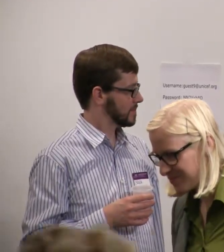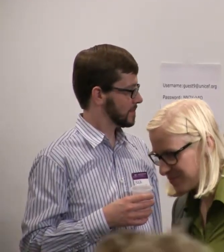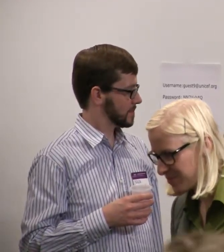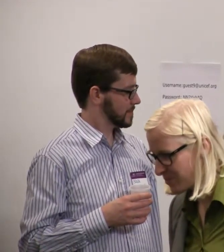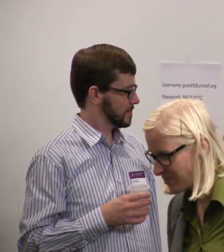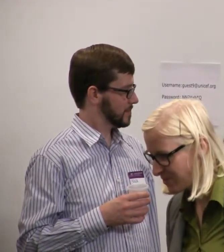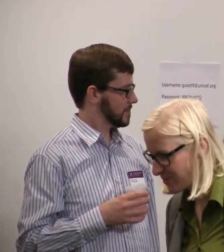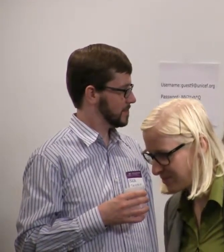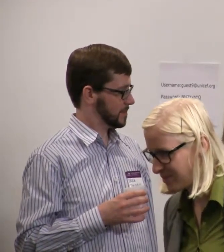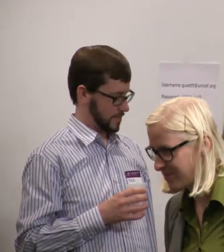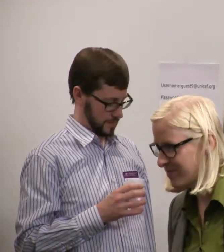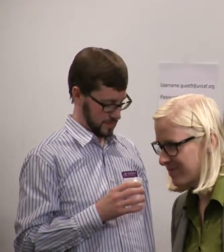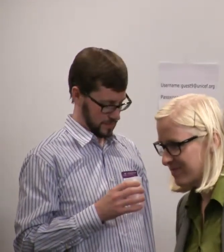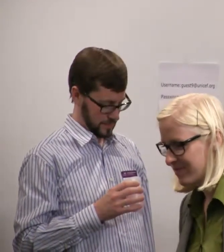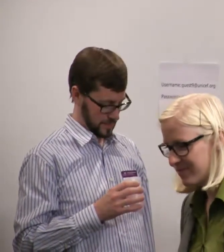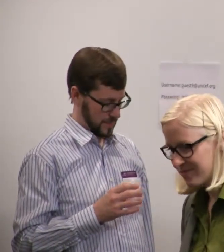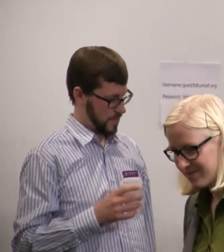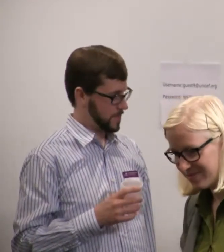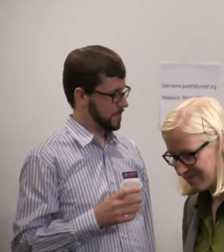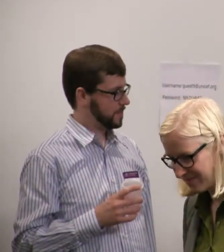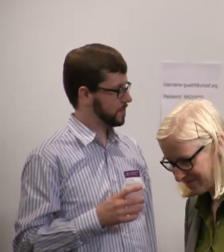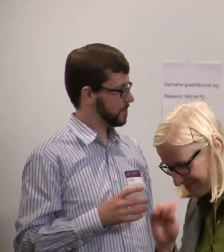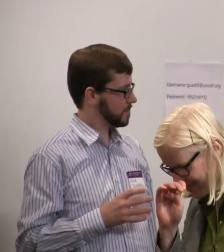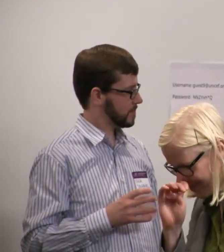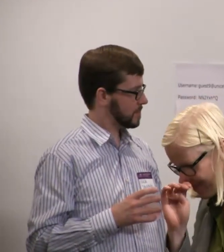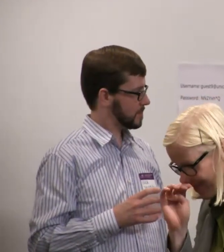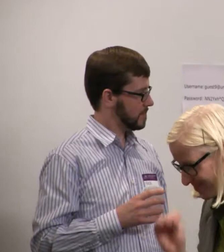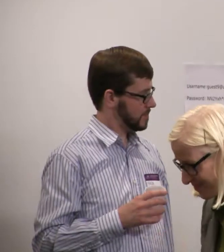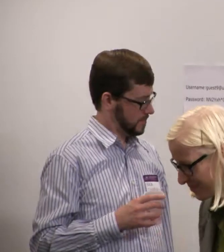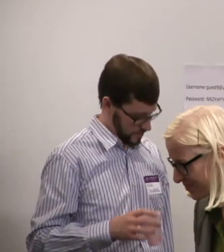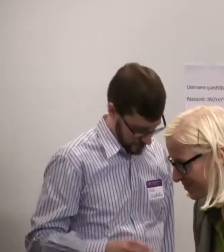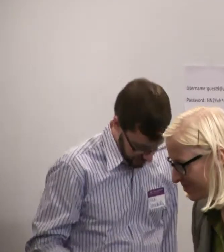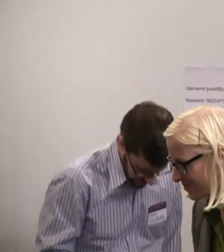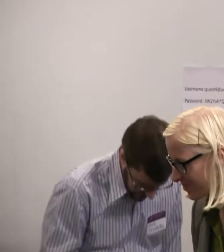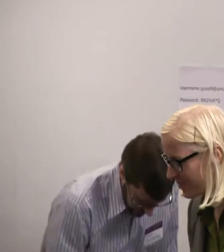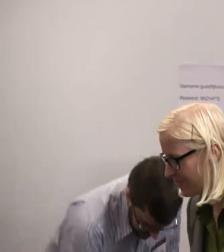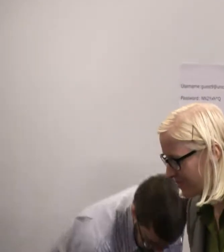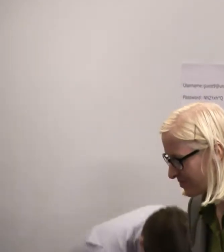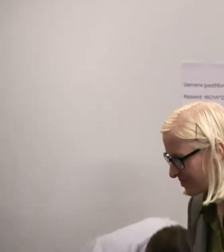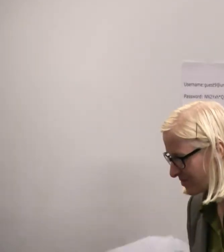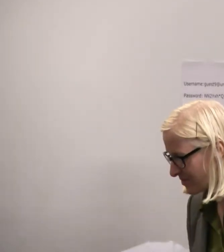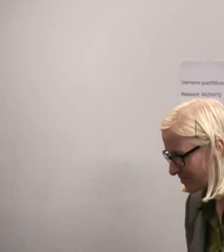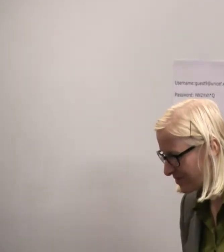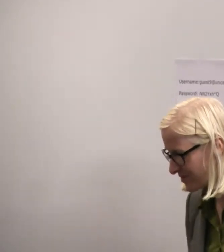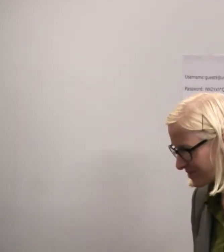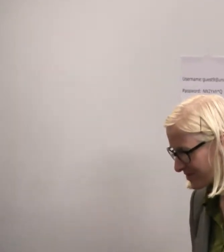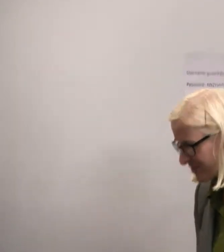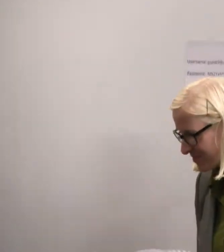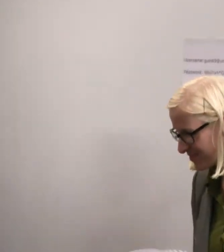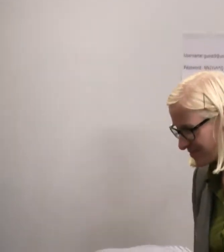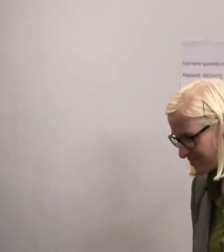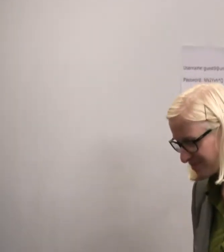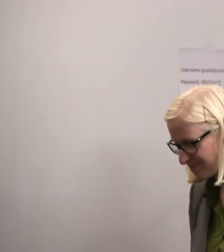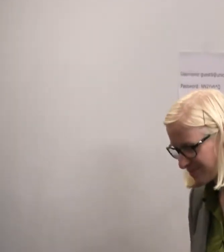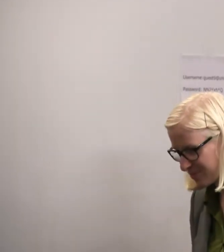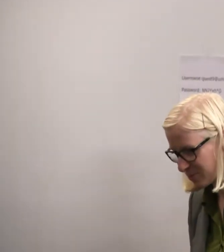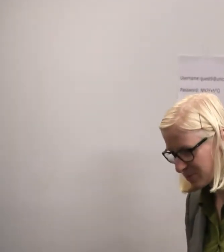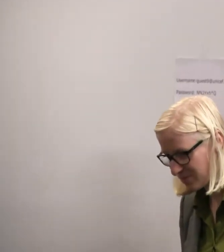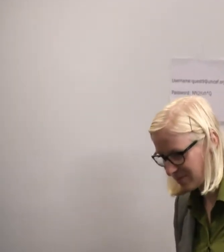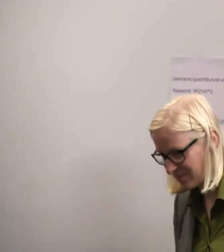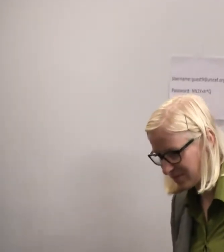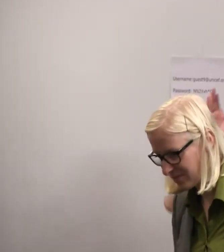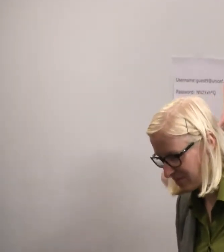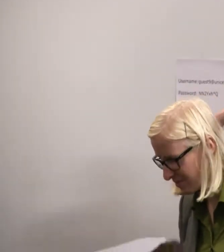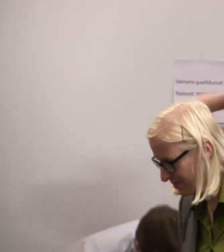aṣáájú wọ́n máa fàyà mọ́ wa lẹ́ra. ayé lè o ọ̀rẹ́ mi ráyé